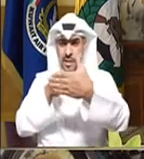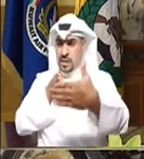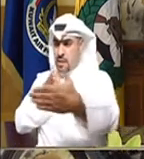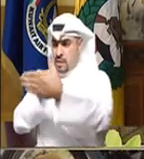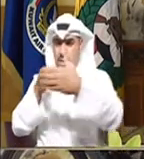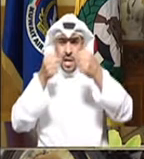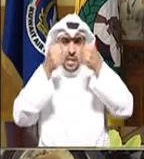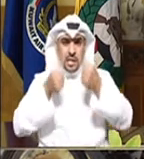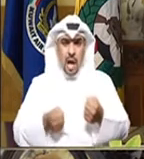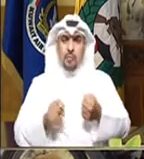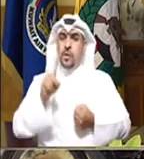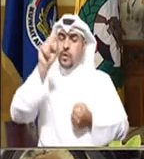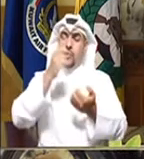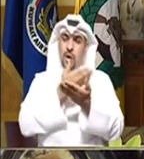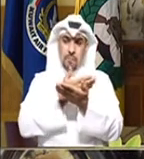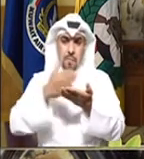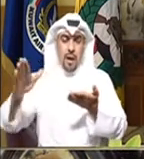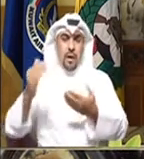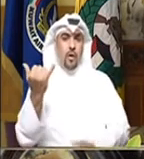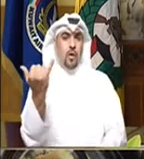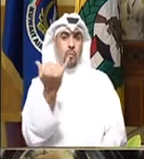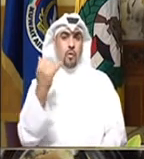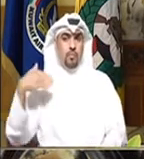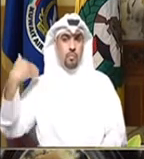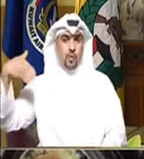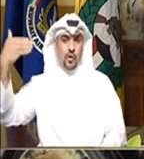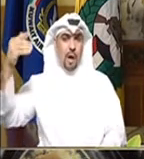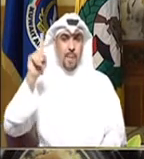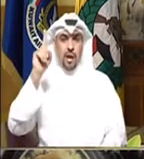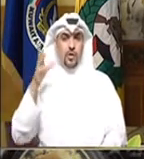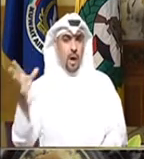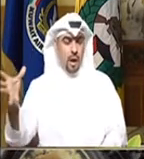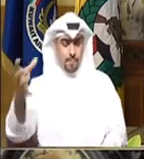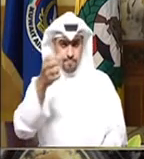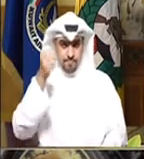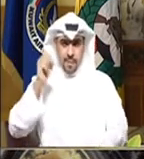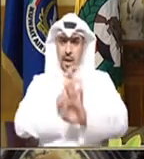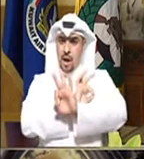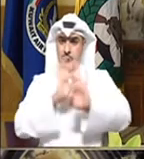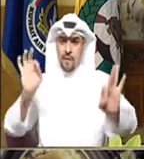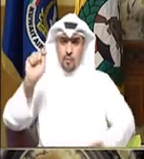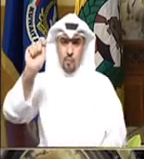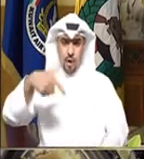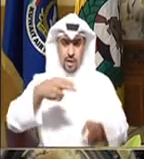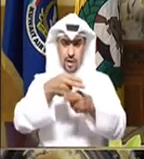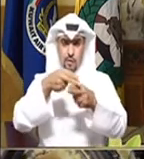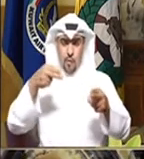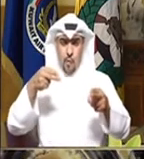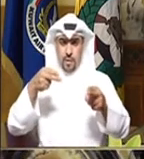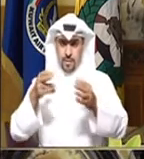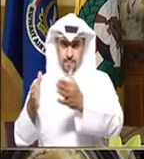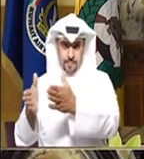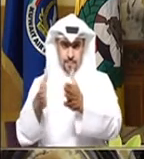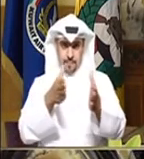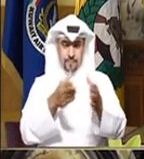لتلبية التطلعات والطموحات المنشودة لكافة المواطنين. كما